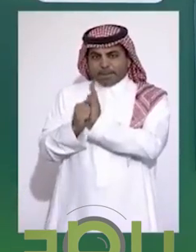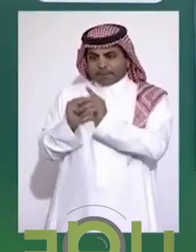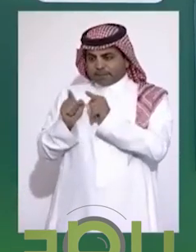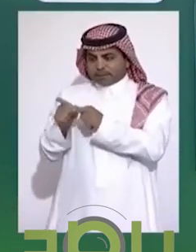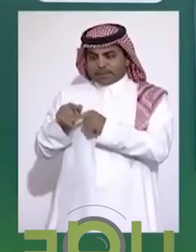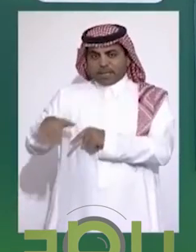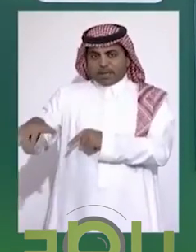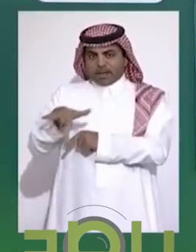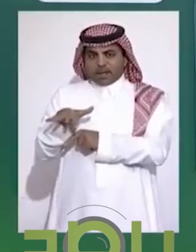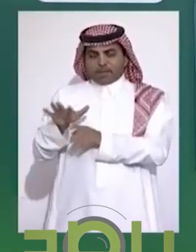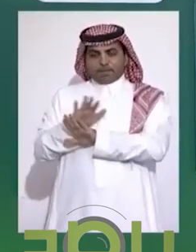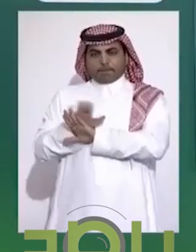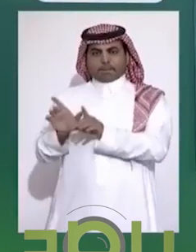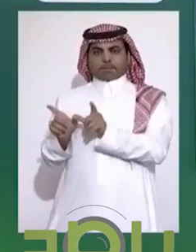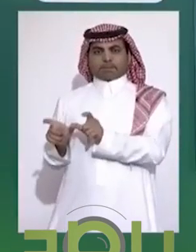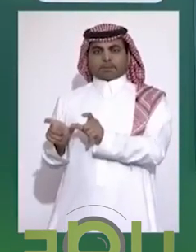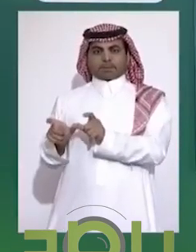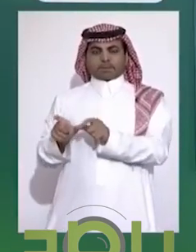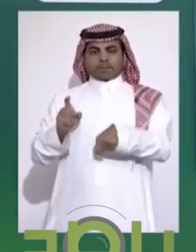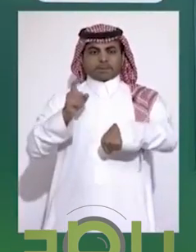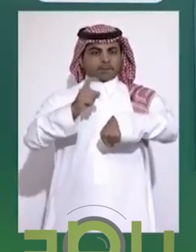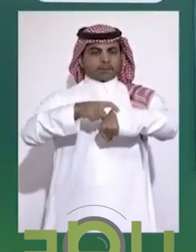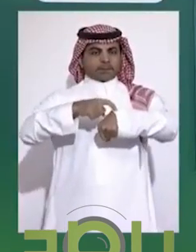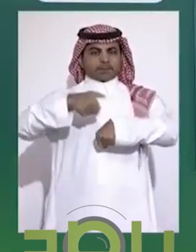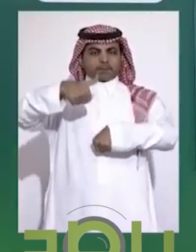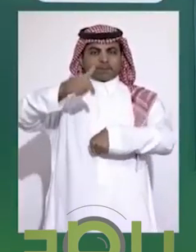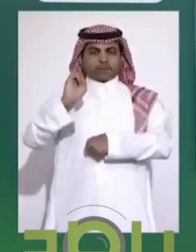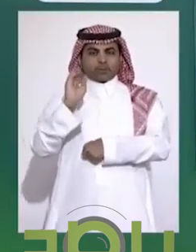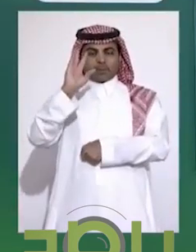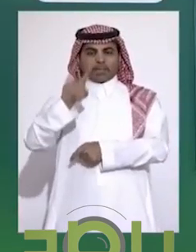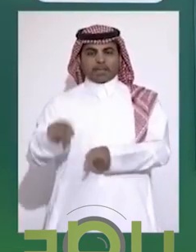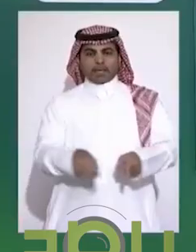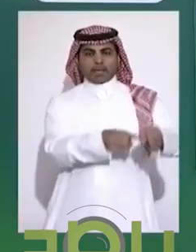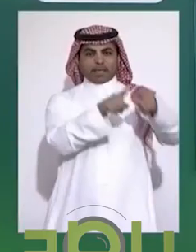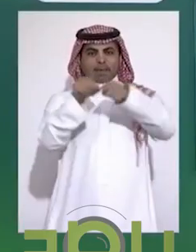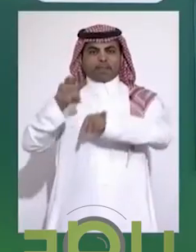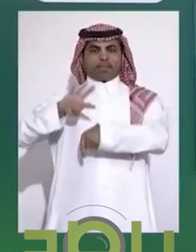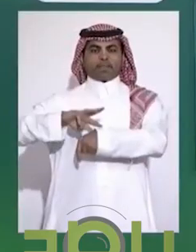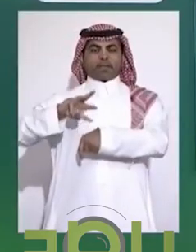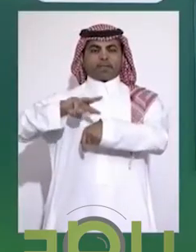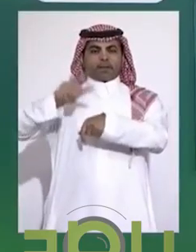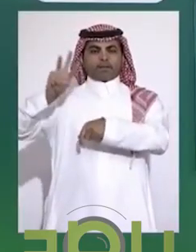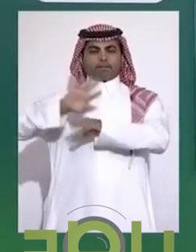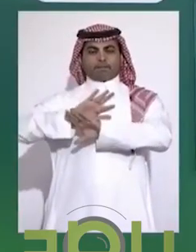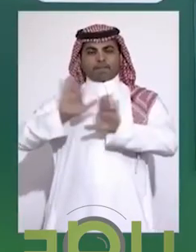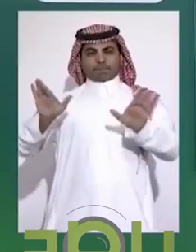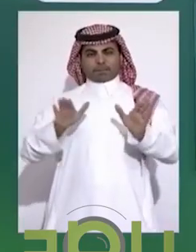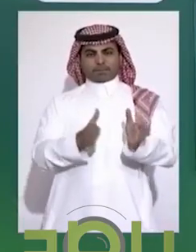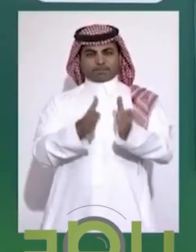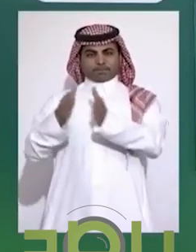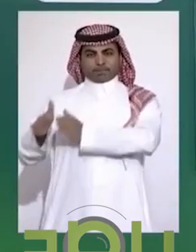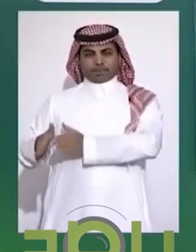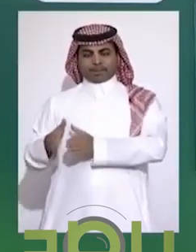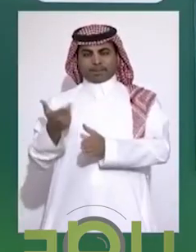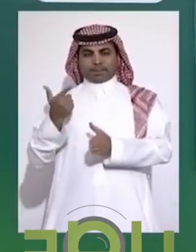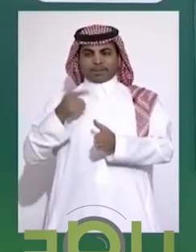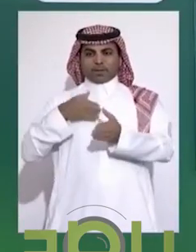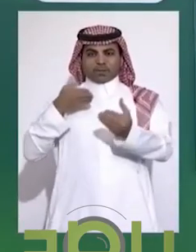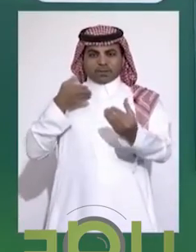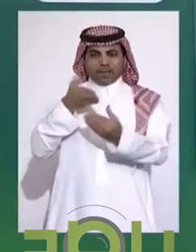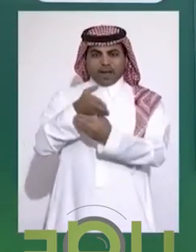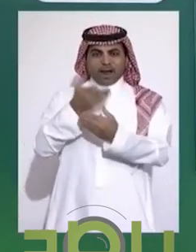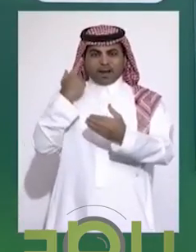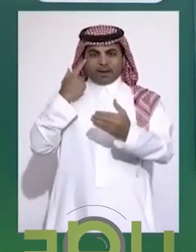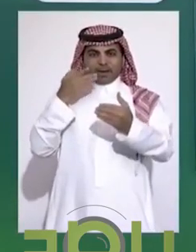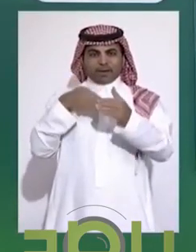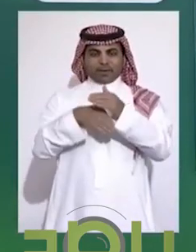الذي يقومون فيه، وخلال فترة من الساعة 6 صباحا وحتى 3 عصرا يوميا. لا يشمل منع الدخول والخروج